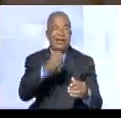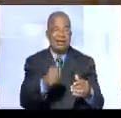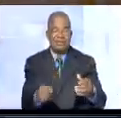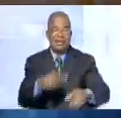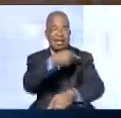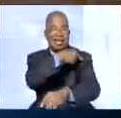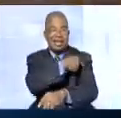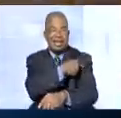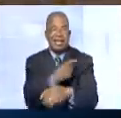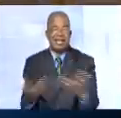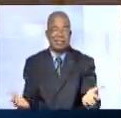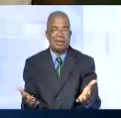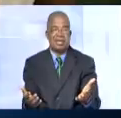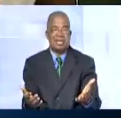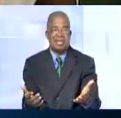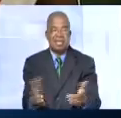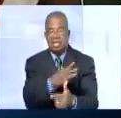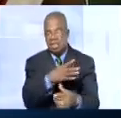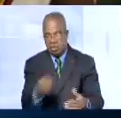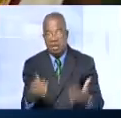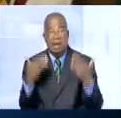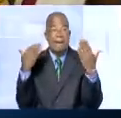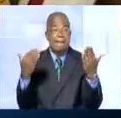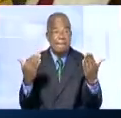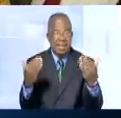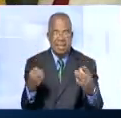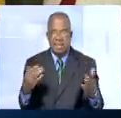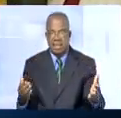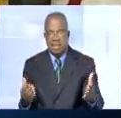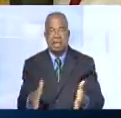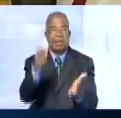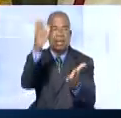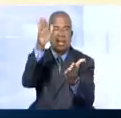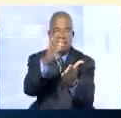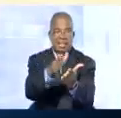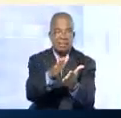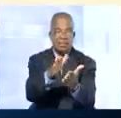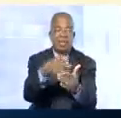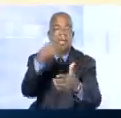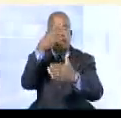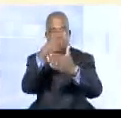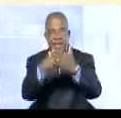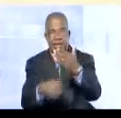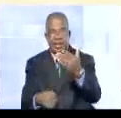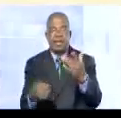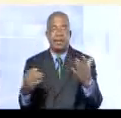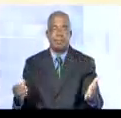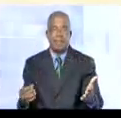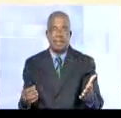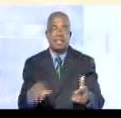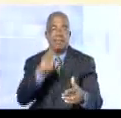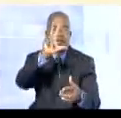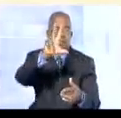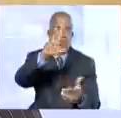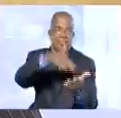francs CFA, le centre antidiabétique d'Abidjan, financé par le ministère de la Santé, en fournit à 3 500